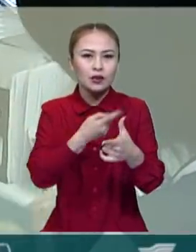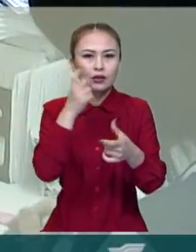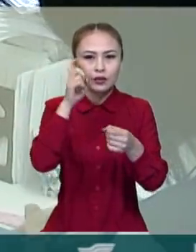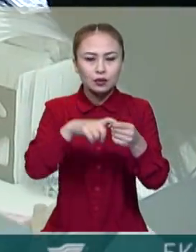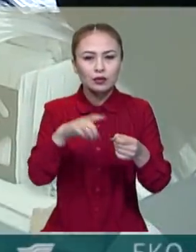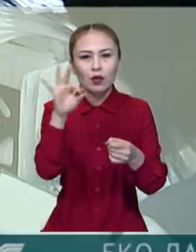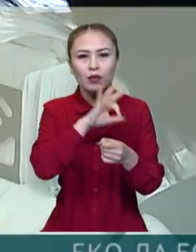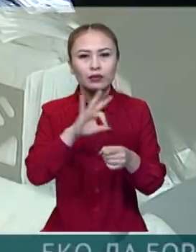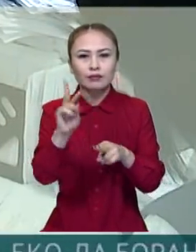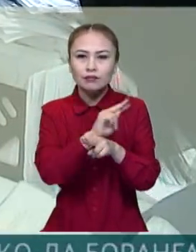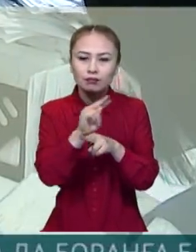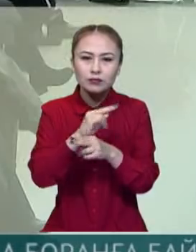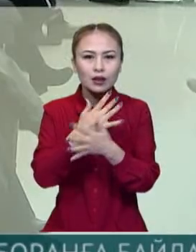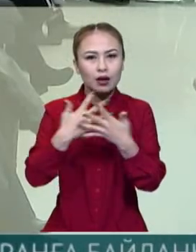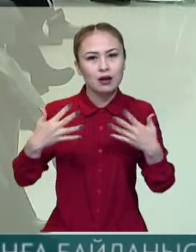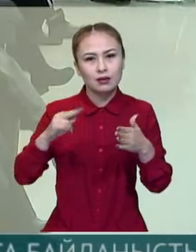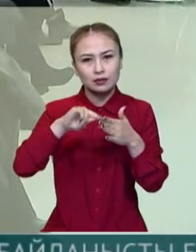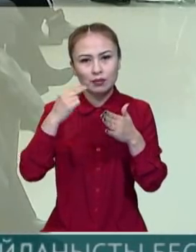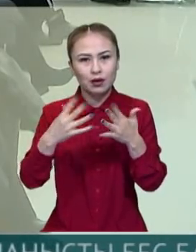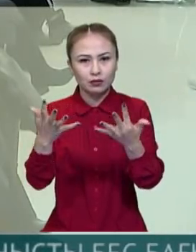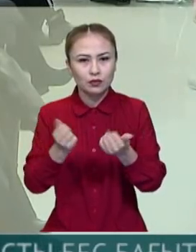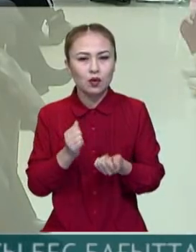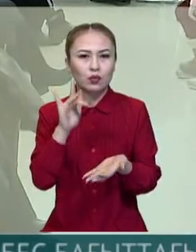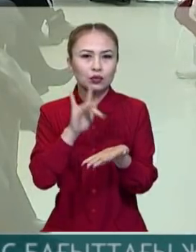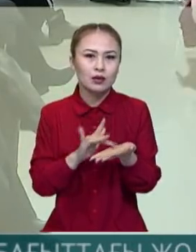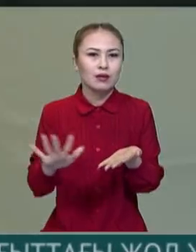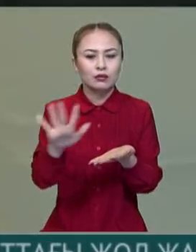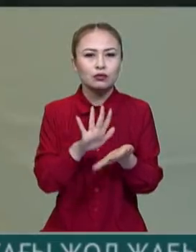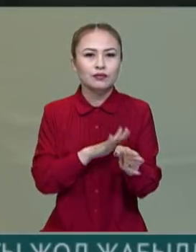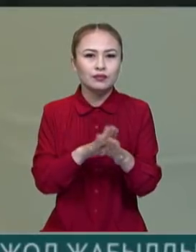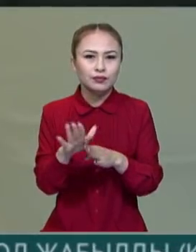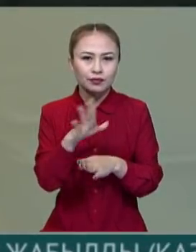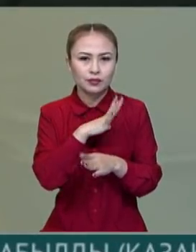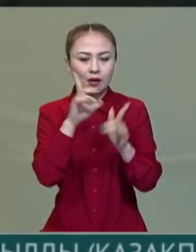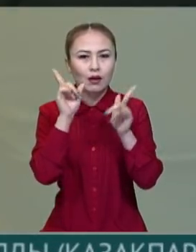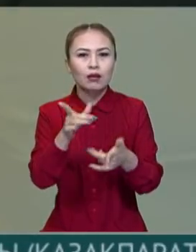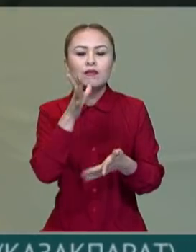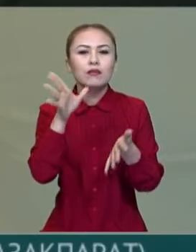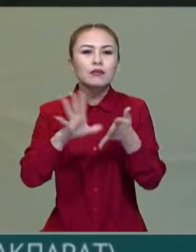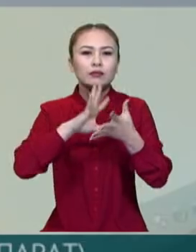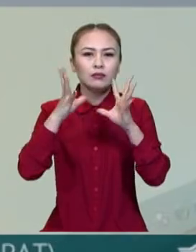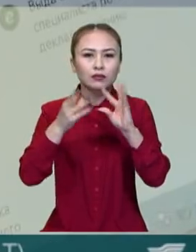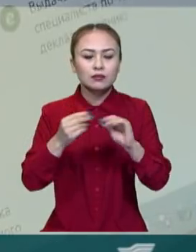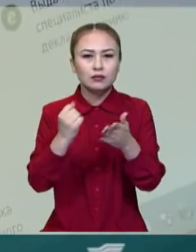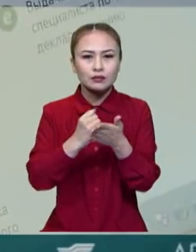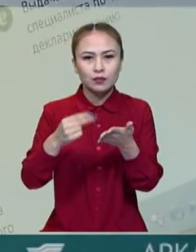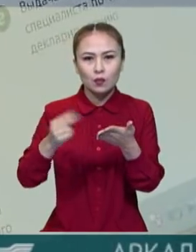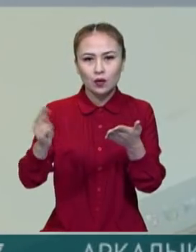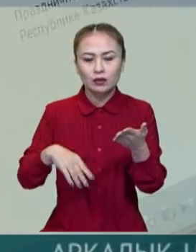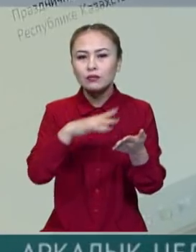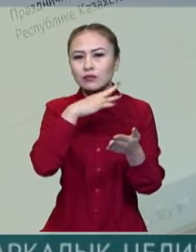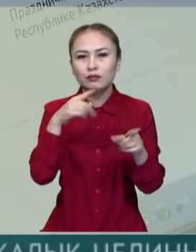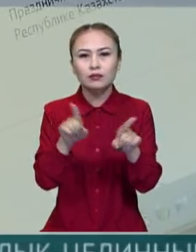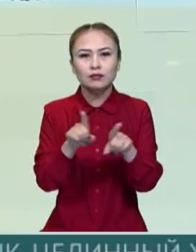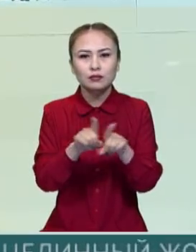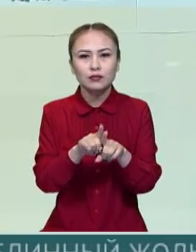емханаға тіркелу де, түрлі емдеу мекемелерінен анықтама алу да орталық арқылы жүзеге асады. Электронды санды қолтаңбалушылардың қатары да